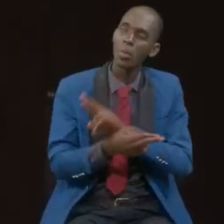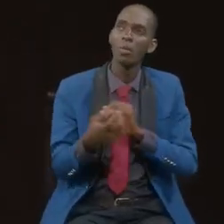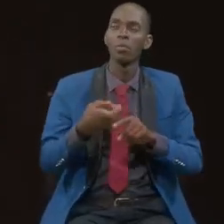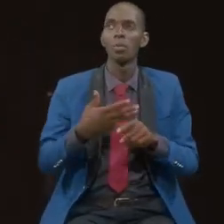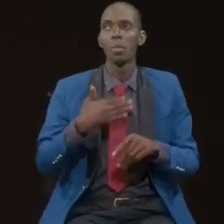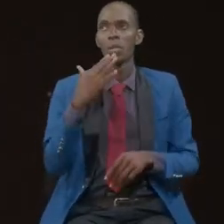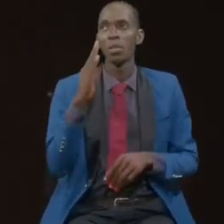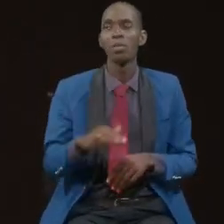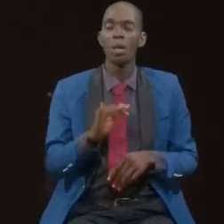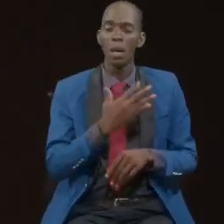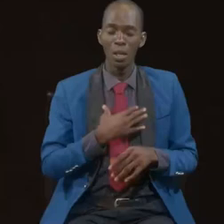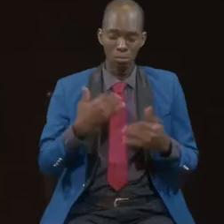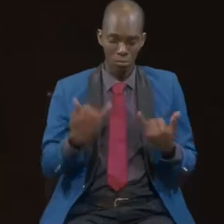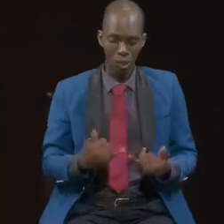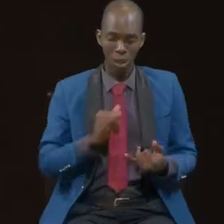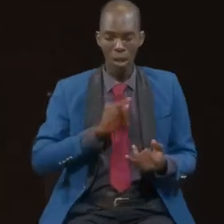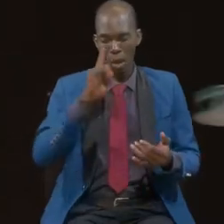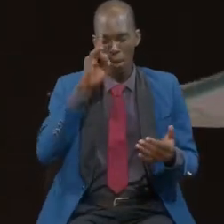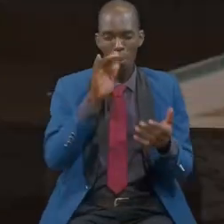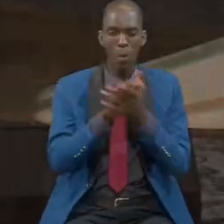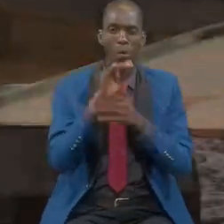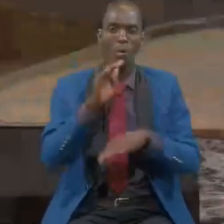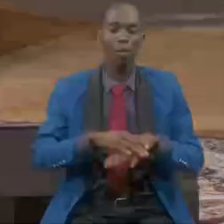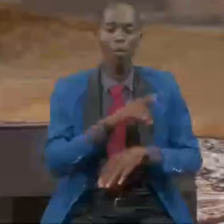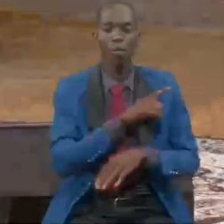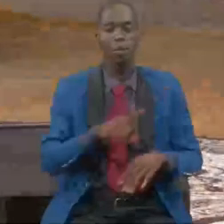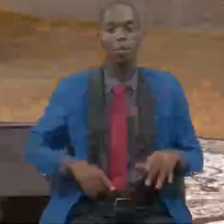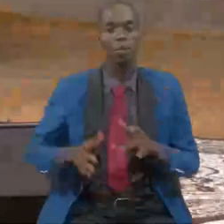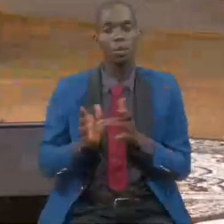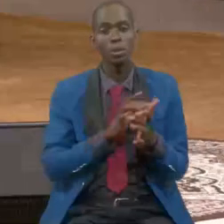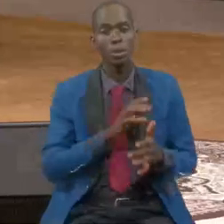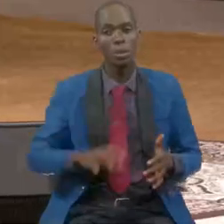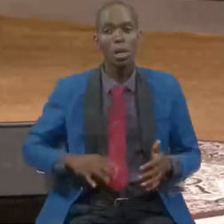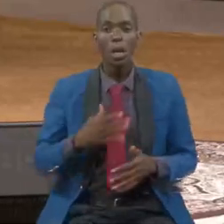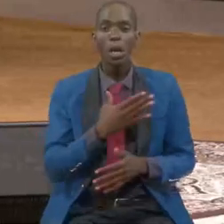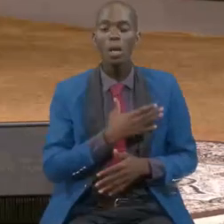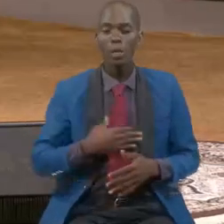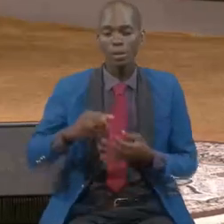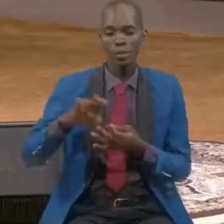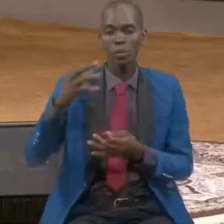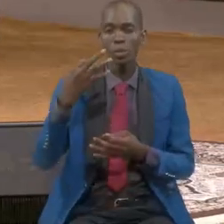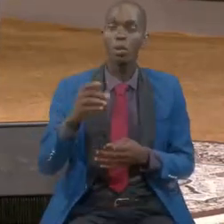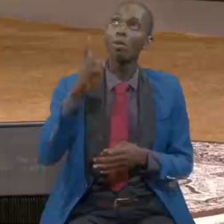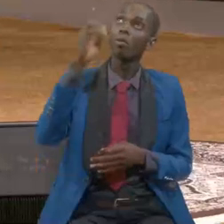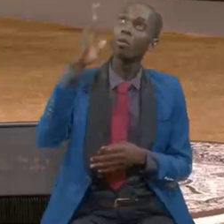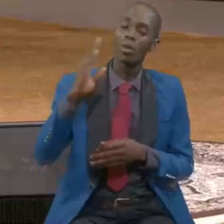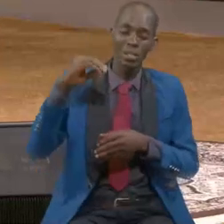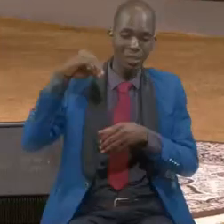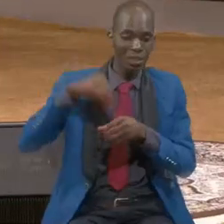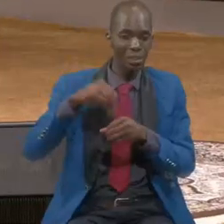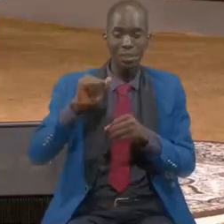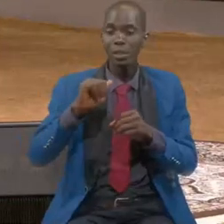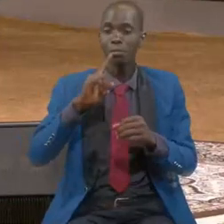plus, je m'en repens et je m'en détourne, je crois au Seigneur Jésus-Christ et l'Esprit de Dieu